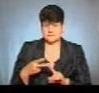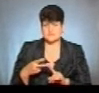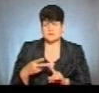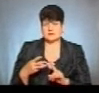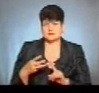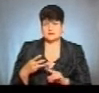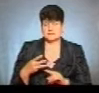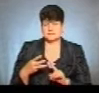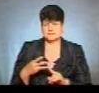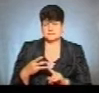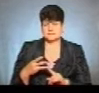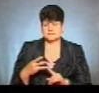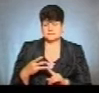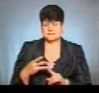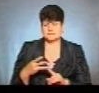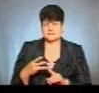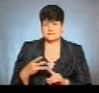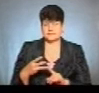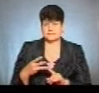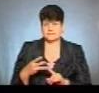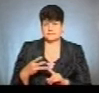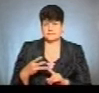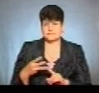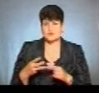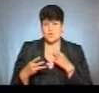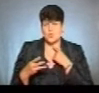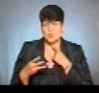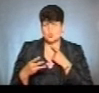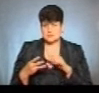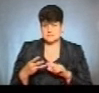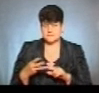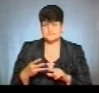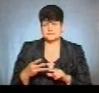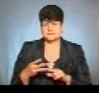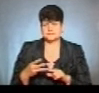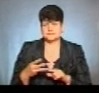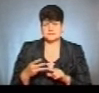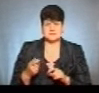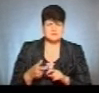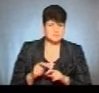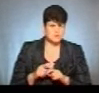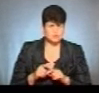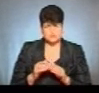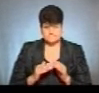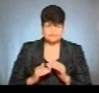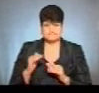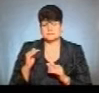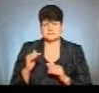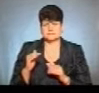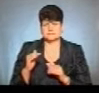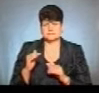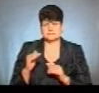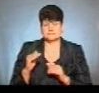різко зайняв третю позицію «Голос», це дуже стрибкоподібно, скажімо